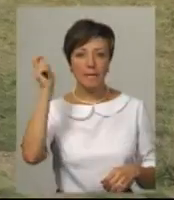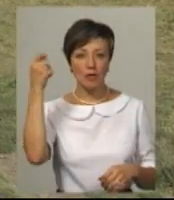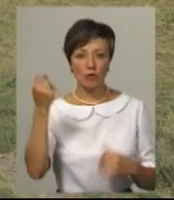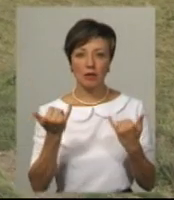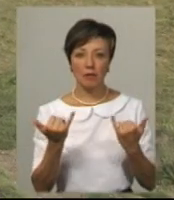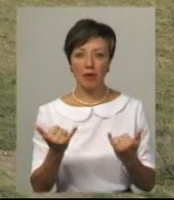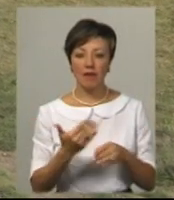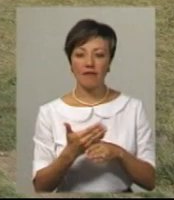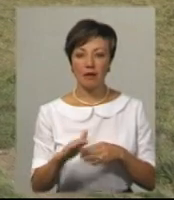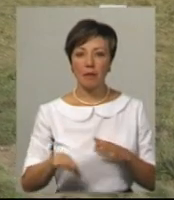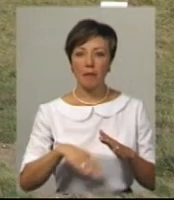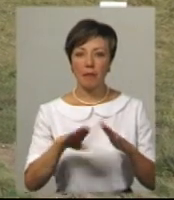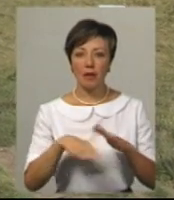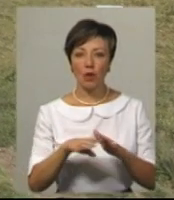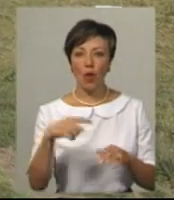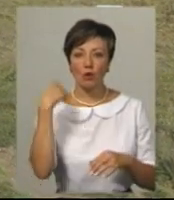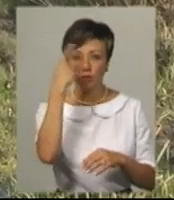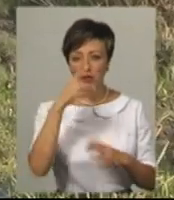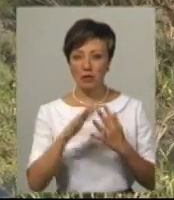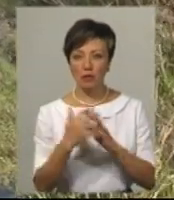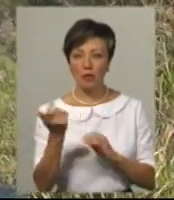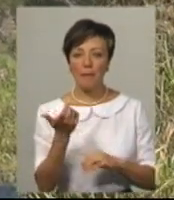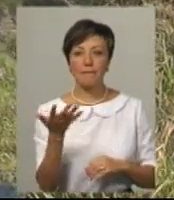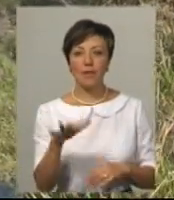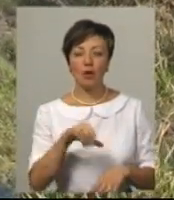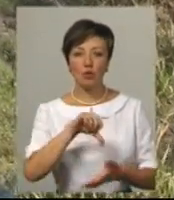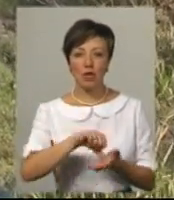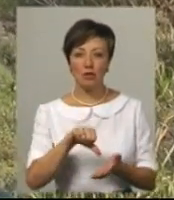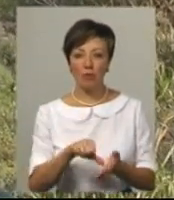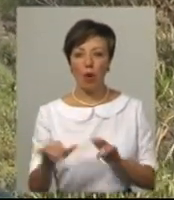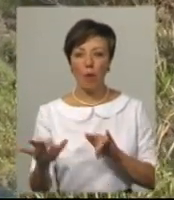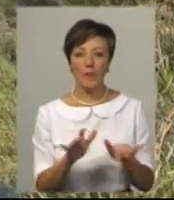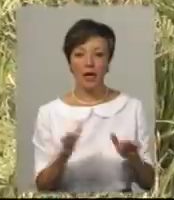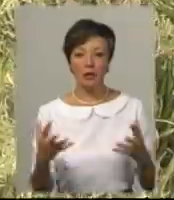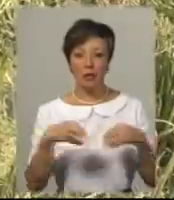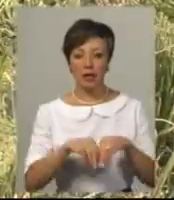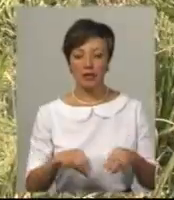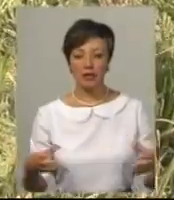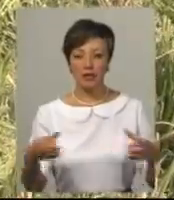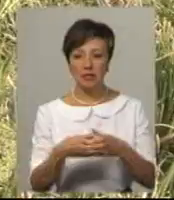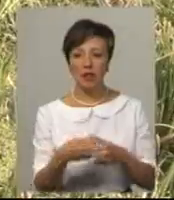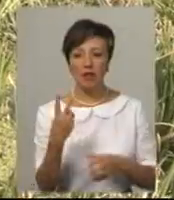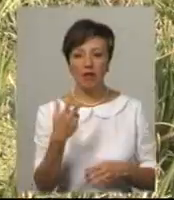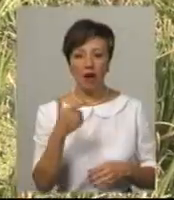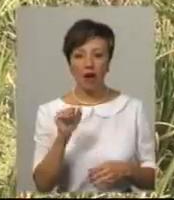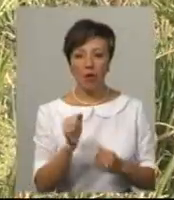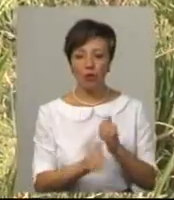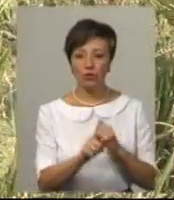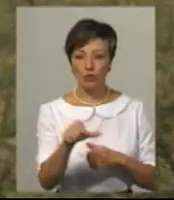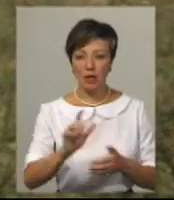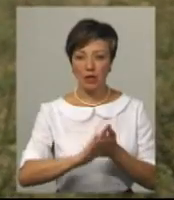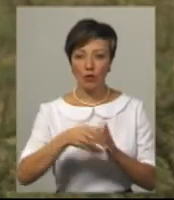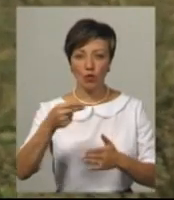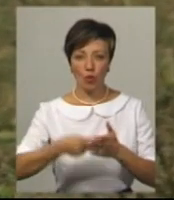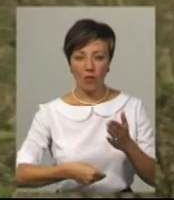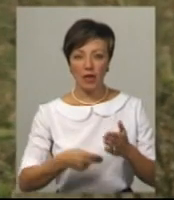Тепер її виділили під особисте селянське господарство п'ятьом учасникам операції об'єднаних сил – два гектари кожному. Вони заключили договір з